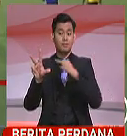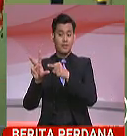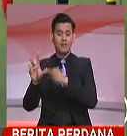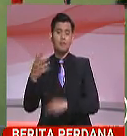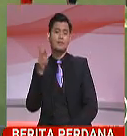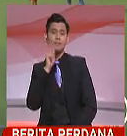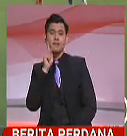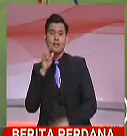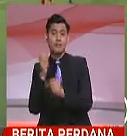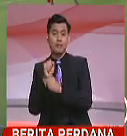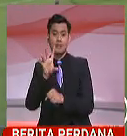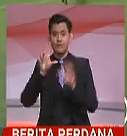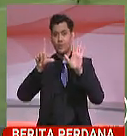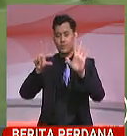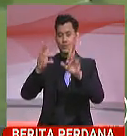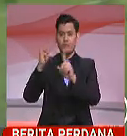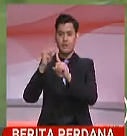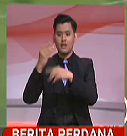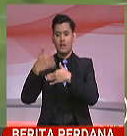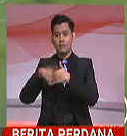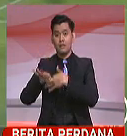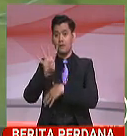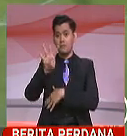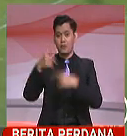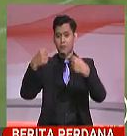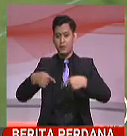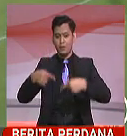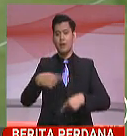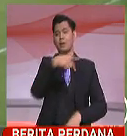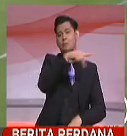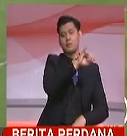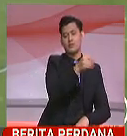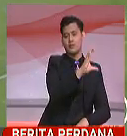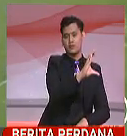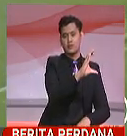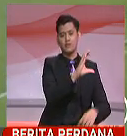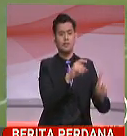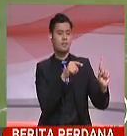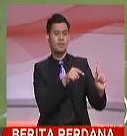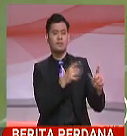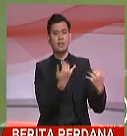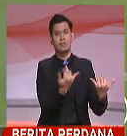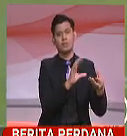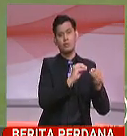dengan kutipan 7 mata selepas 4 perlawanan, manakala PJ City di tangga keenam dengan 5 mata.